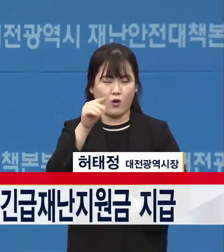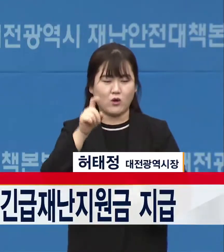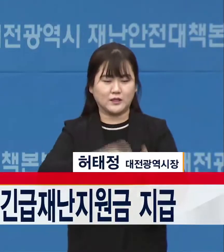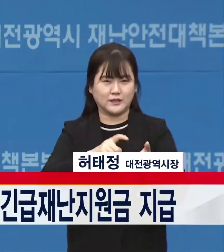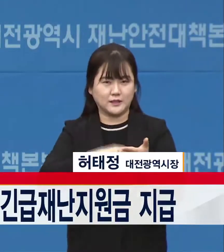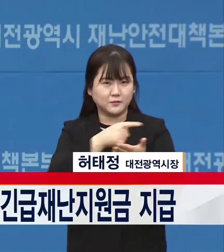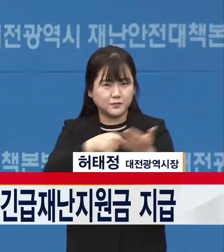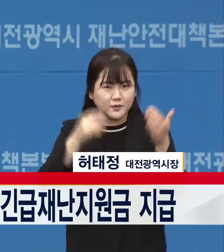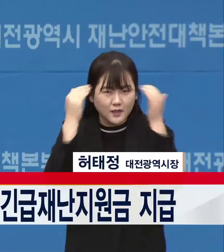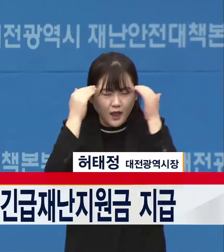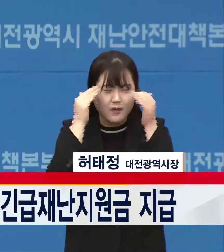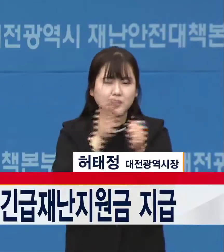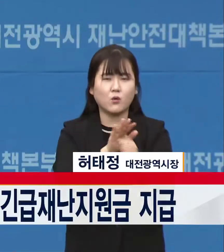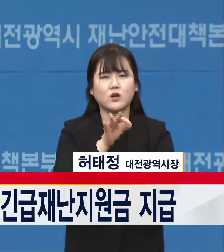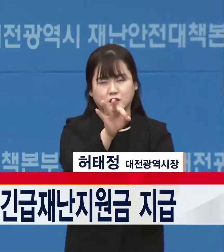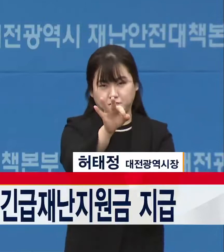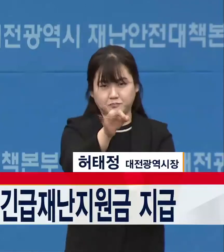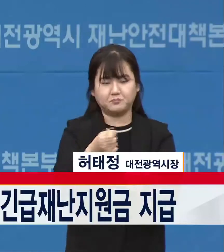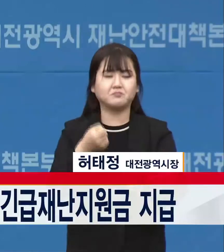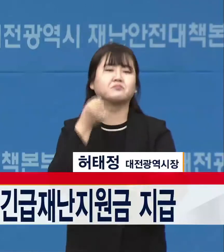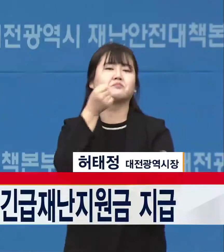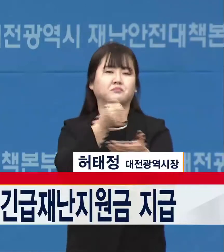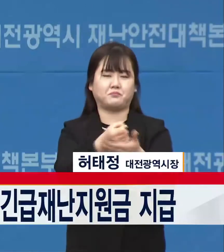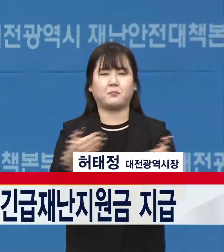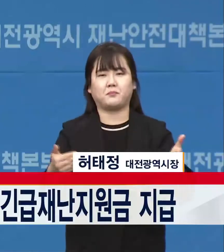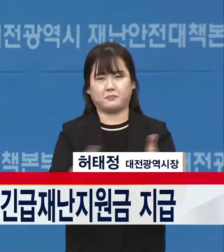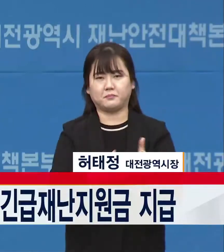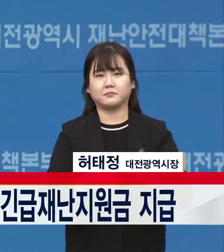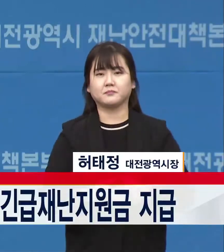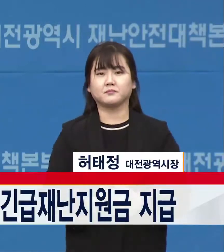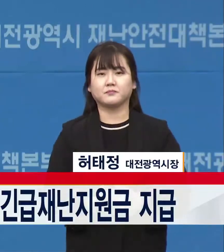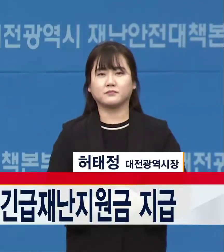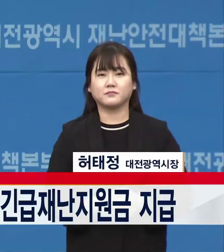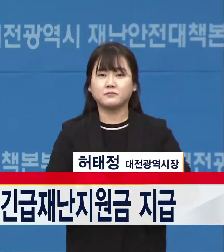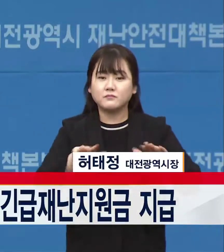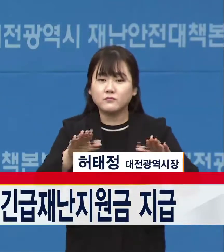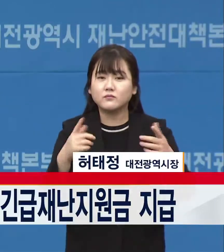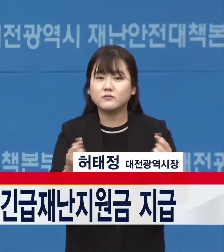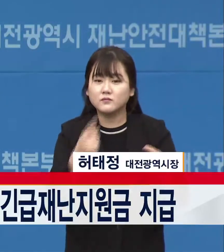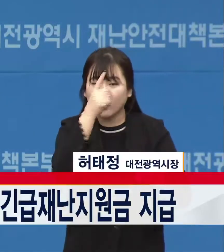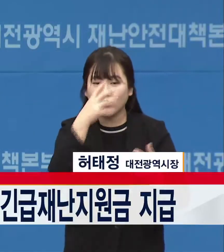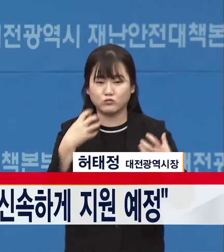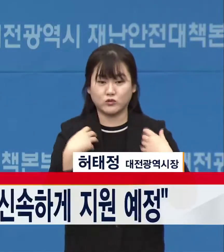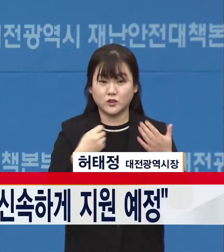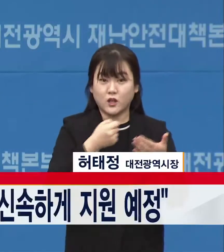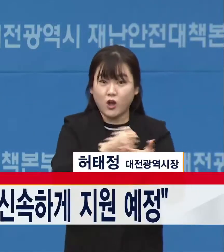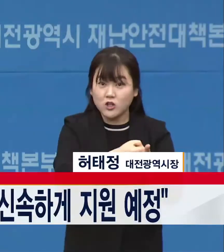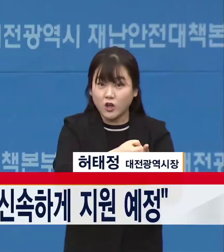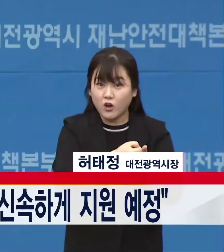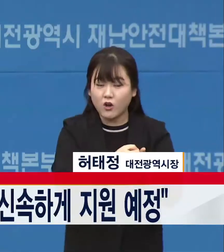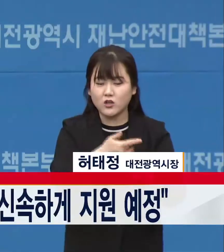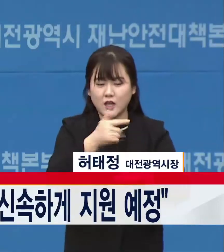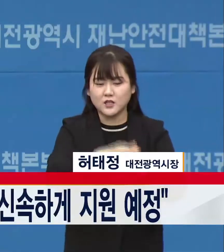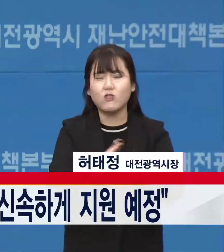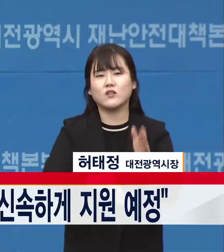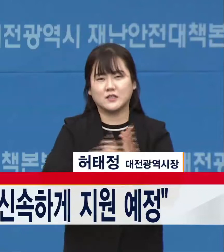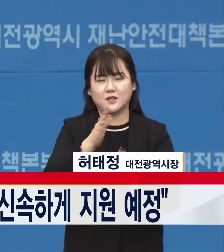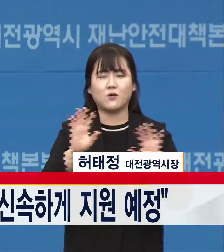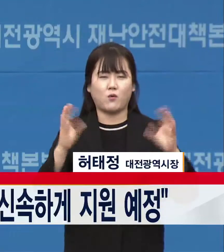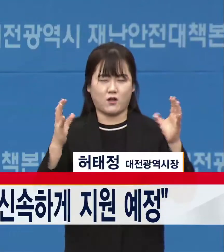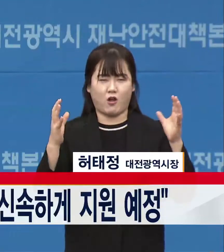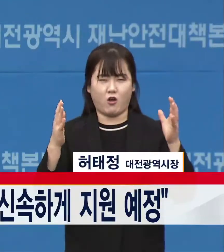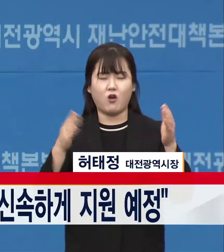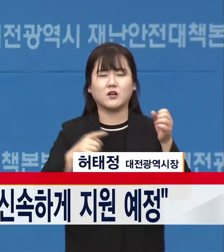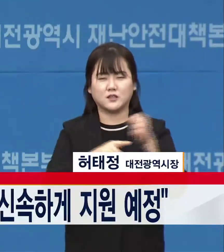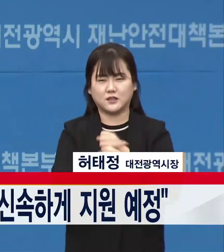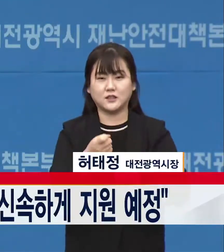긴급 재난 지원금을 지급하기로 결정하였습니다 이 같은 정부의 결정에 대해 대전 씨는 환영의 뜻을